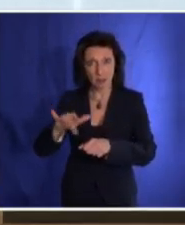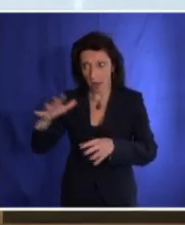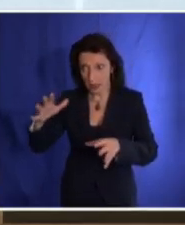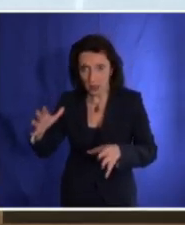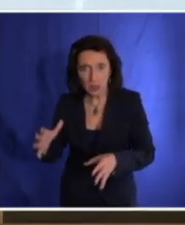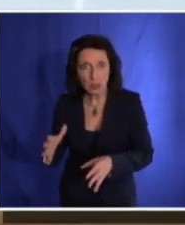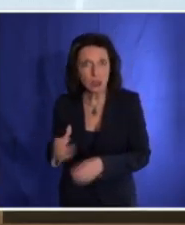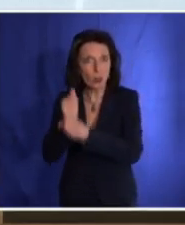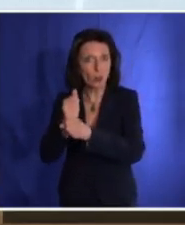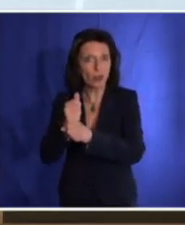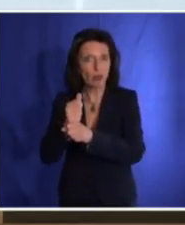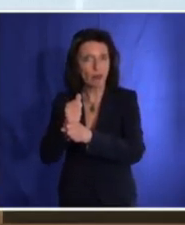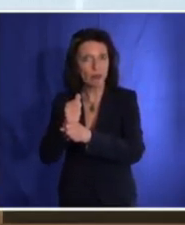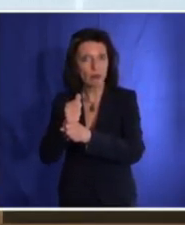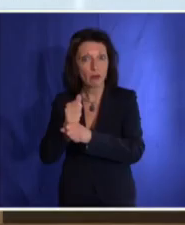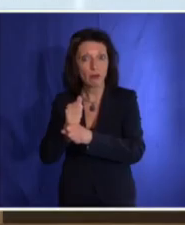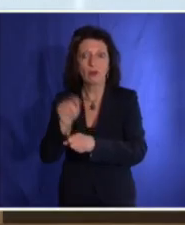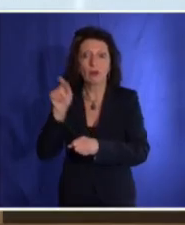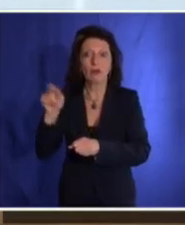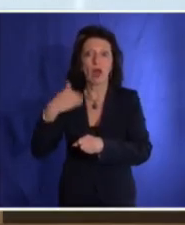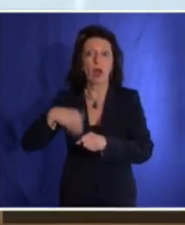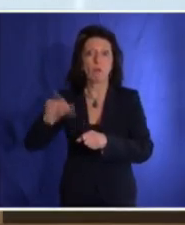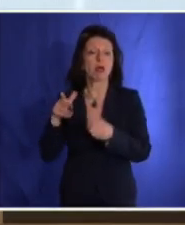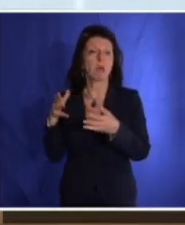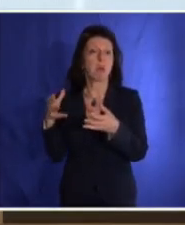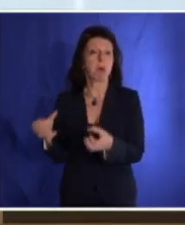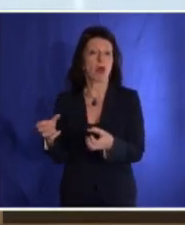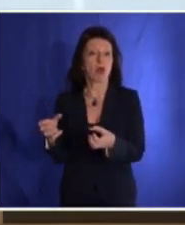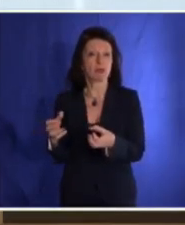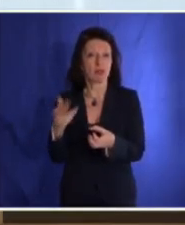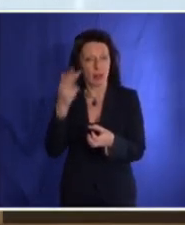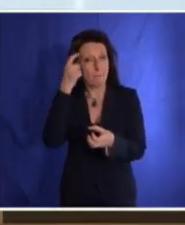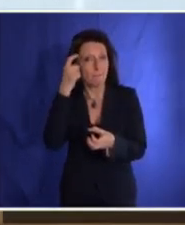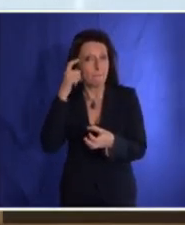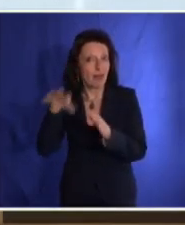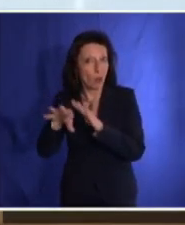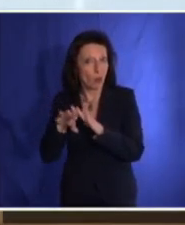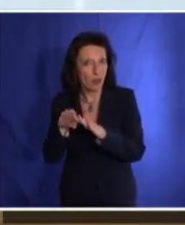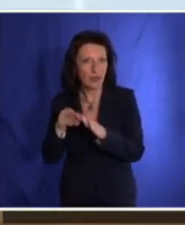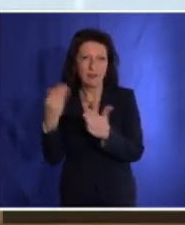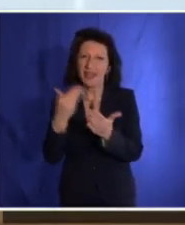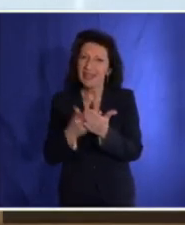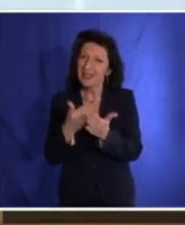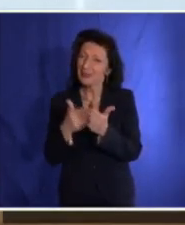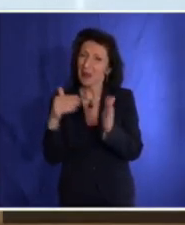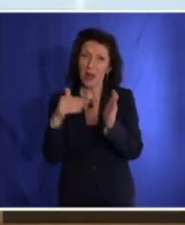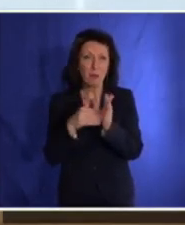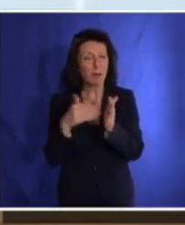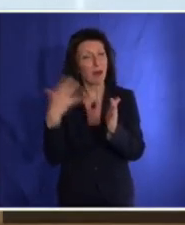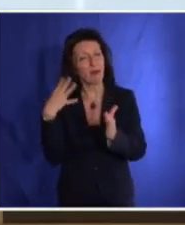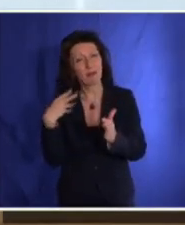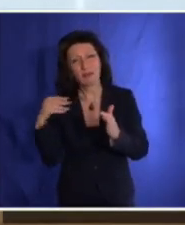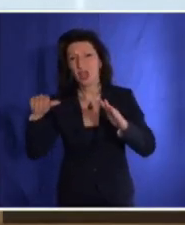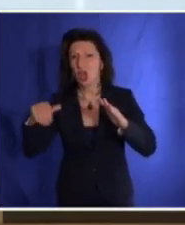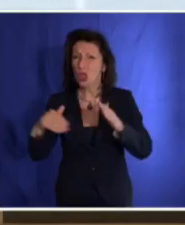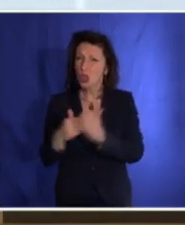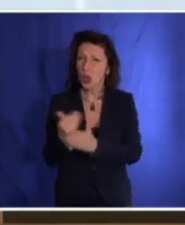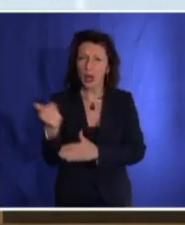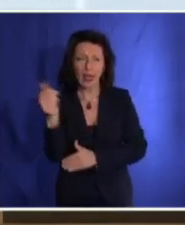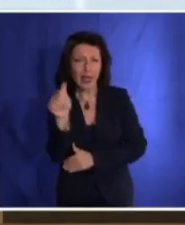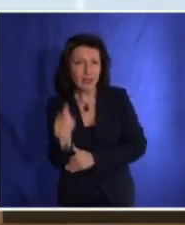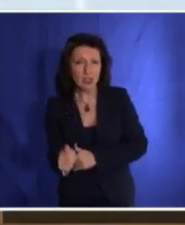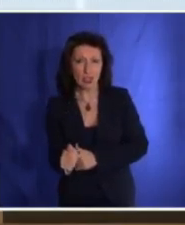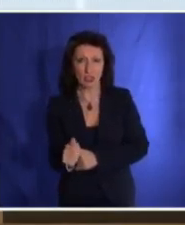Unternehmerinnen und Unternehmer. Und deswegen müssen wir auch wieder zu einem neuen Maß finden. Und ich sage euch, es braucht